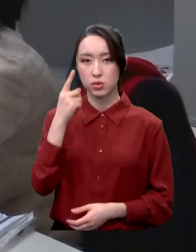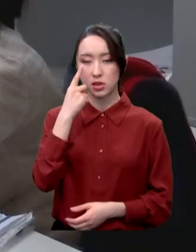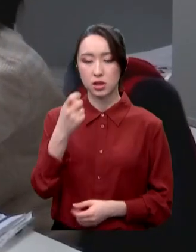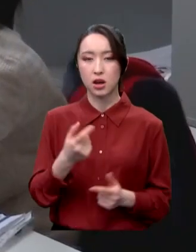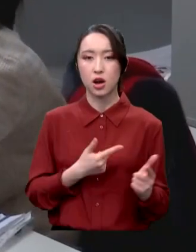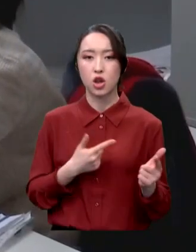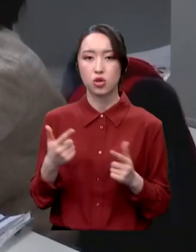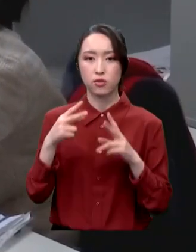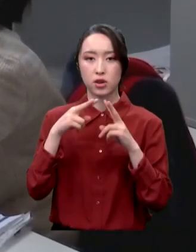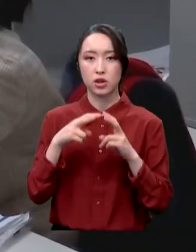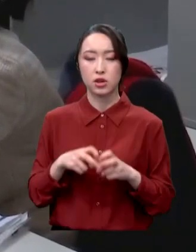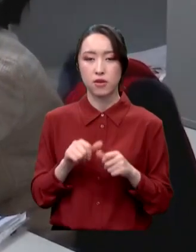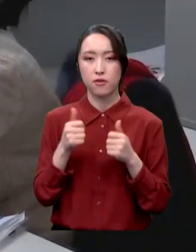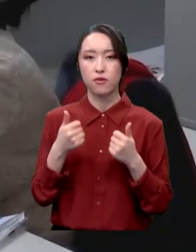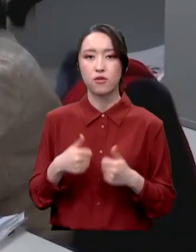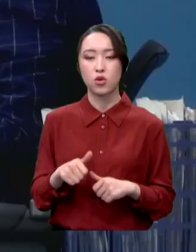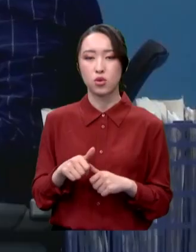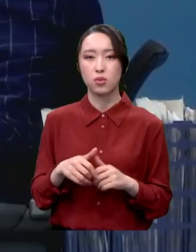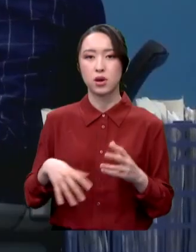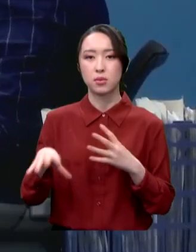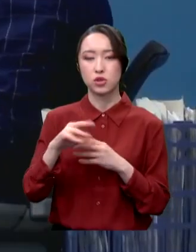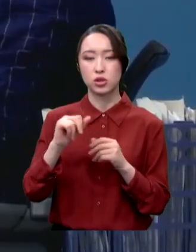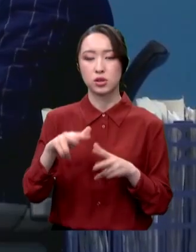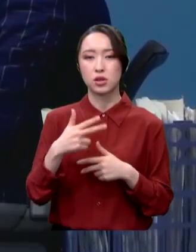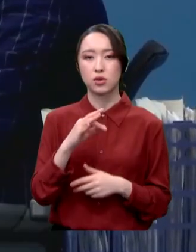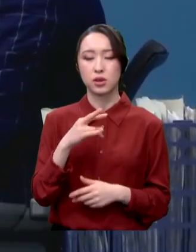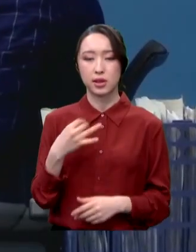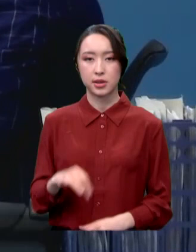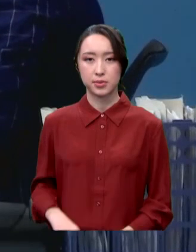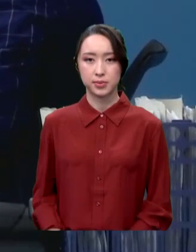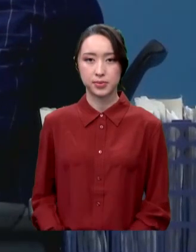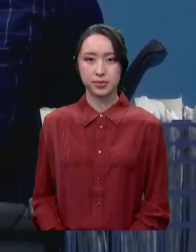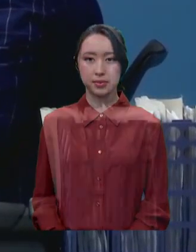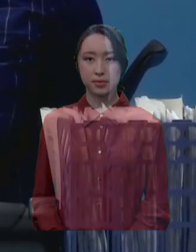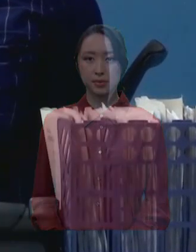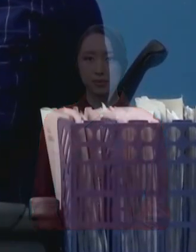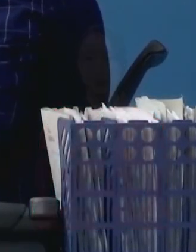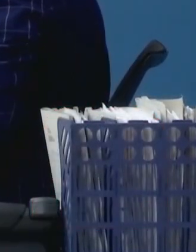рассмотреть форму общественной онлайн-приемной. Саяна Санакова, Атамекен Бизнес.